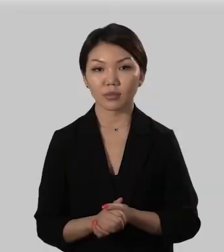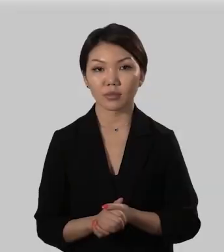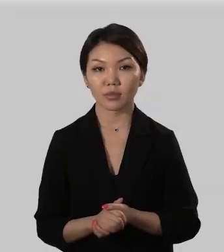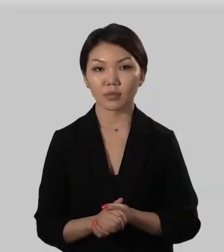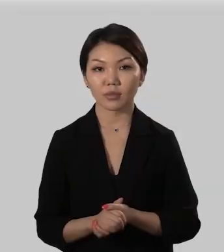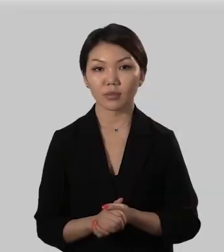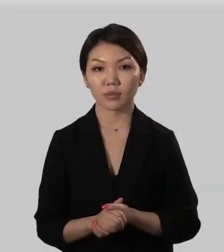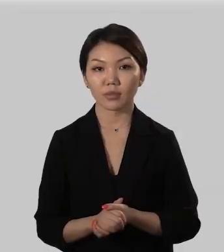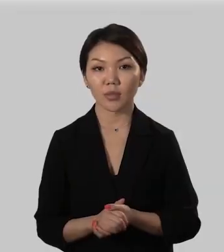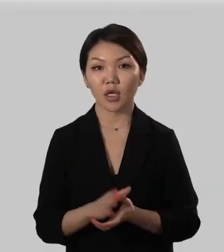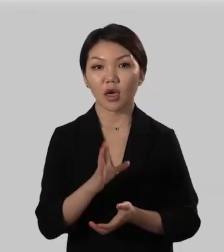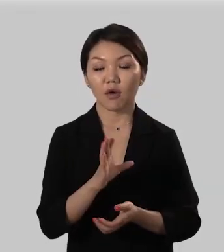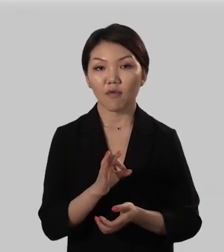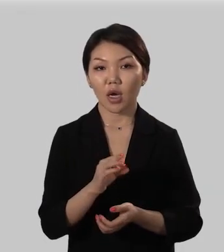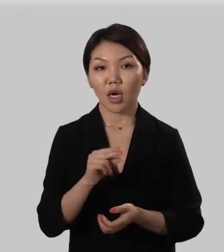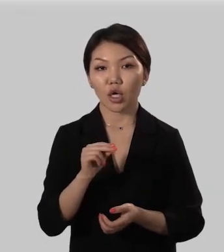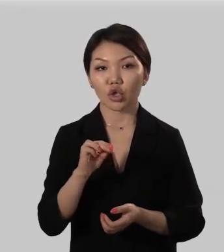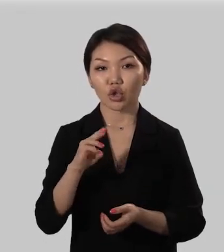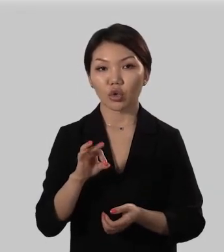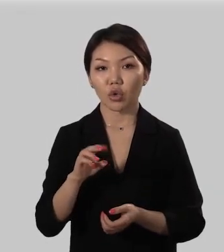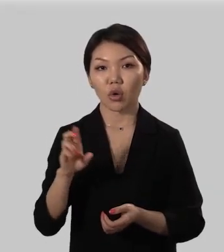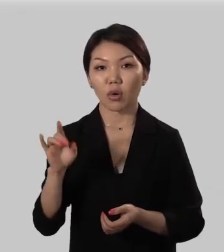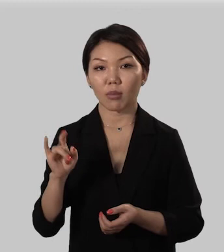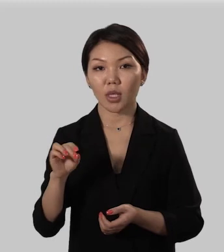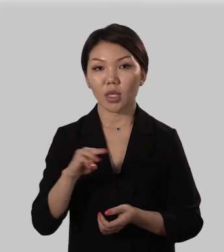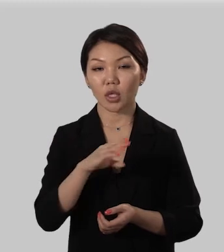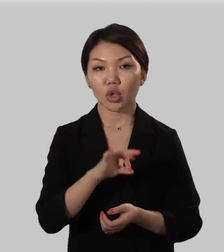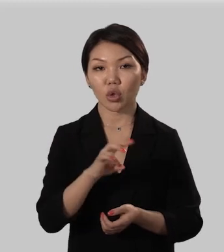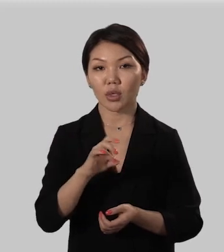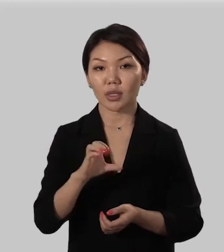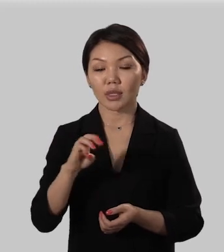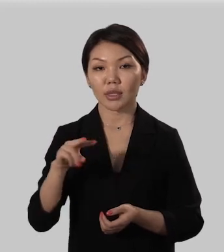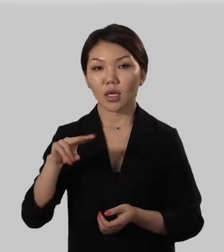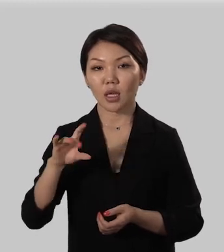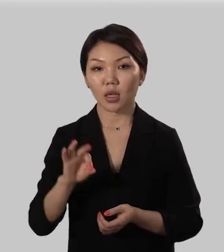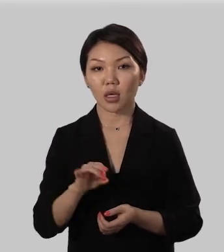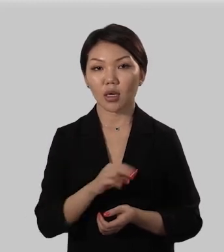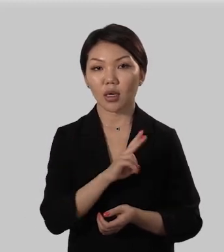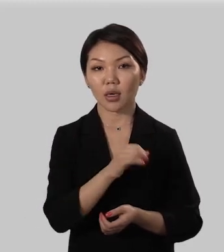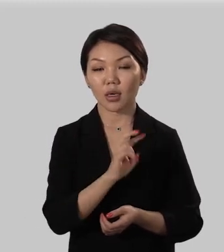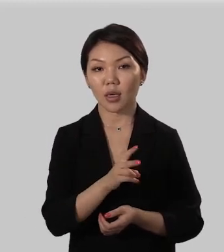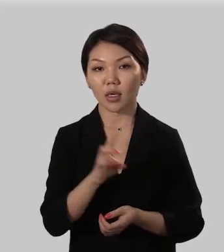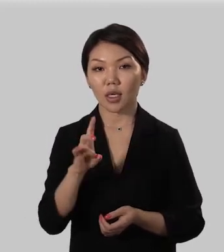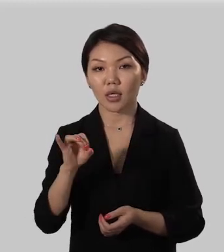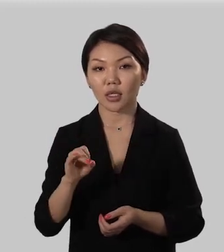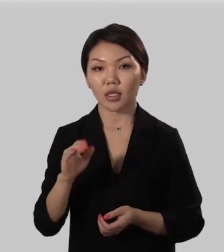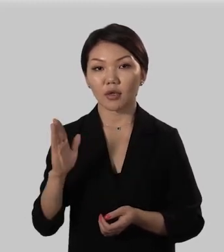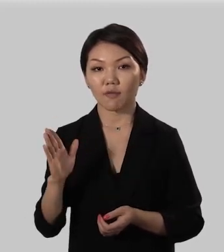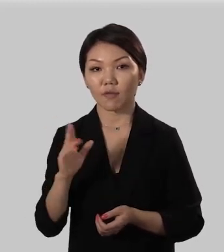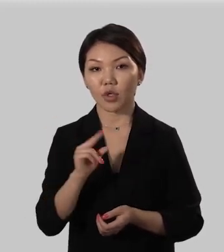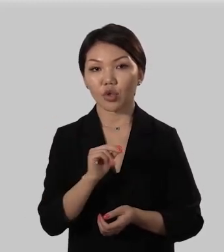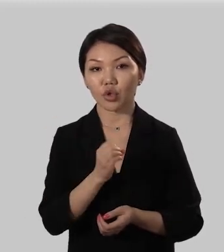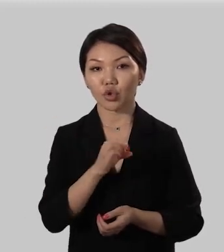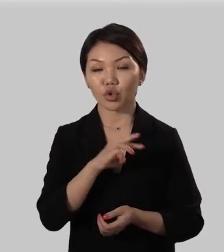во что бы то ни стало как ни в чем не бывало запомните